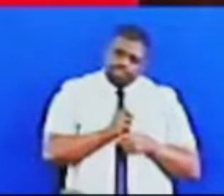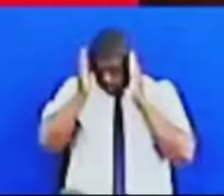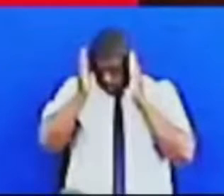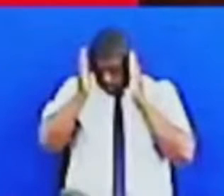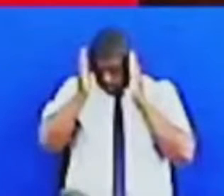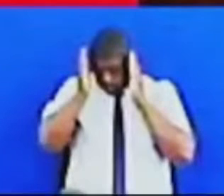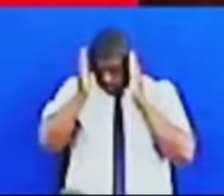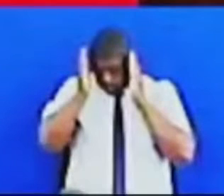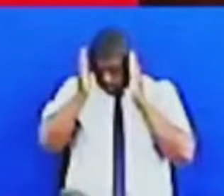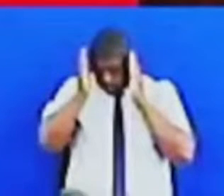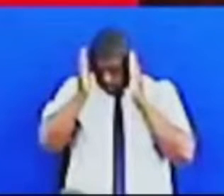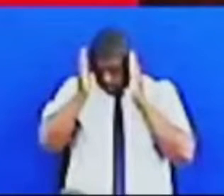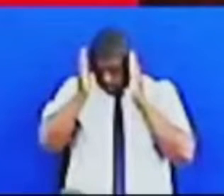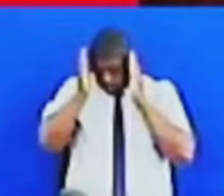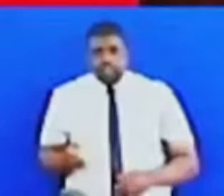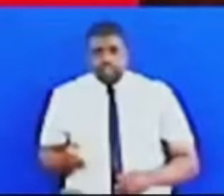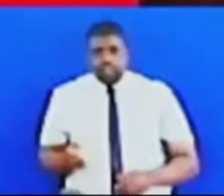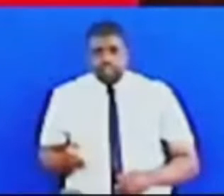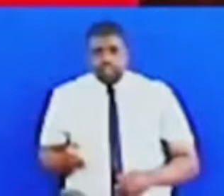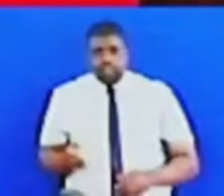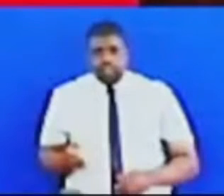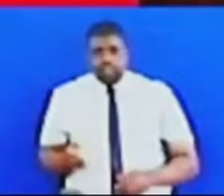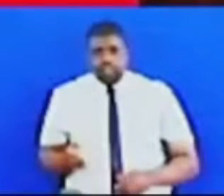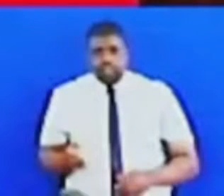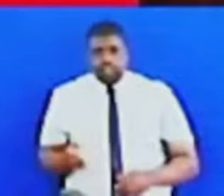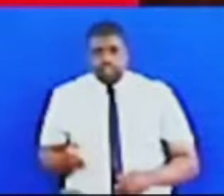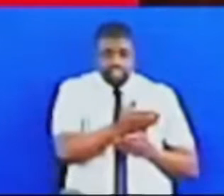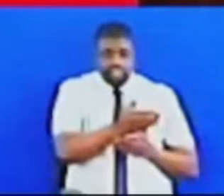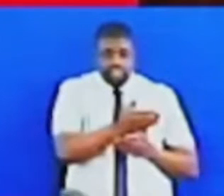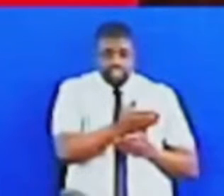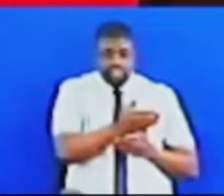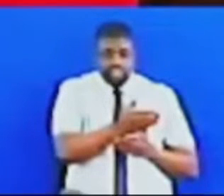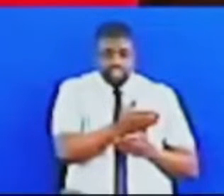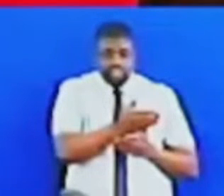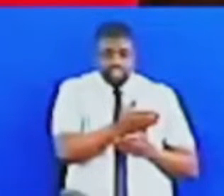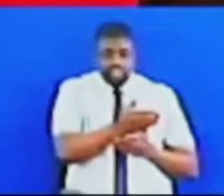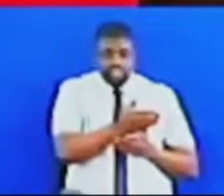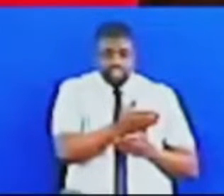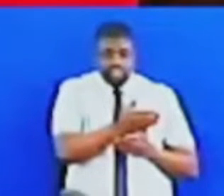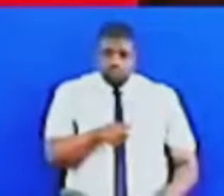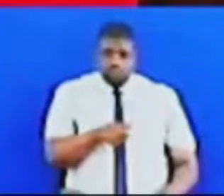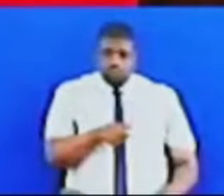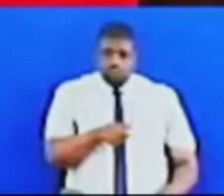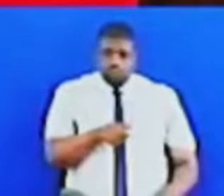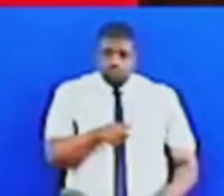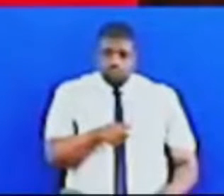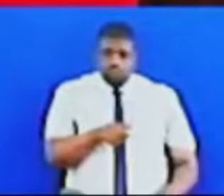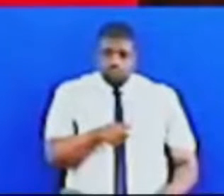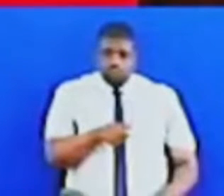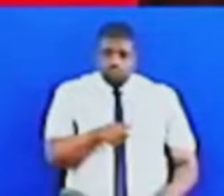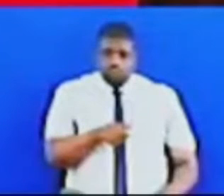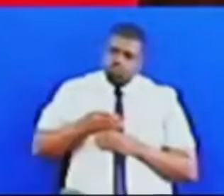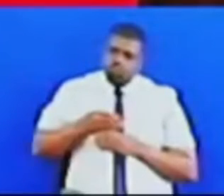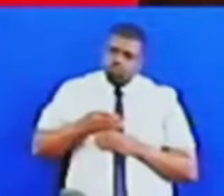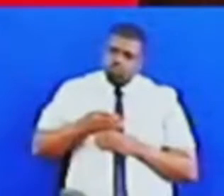Speaker, tulileta mwaka jana tulipitisha tozo hapa. Watanzania wakati wanalalamika kuhusiana na swala la